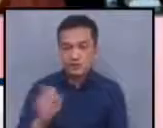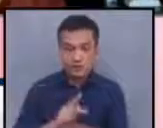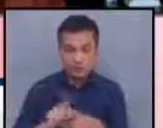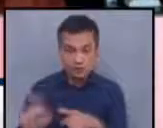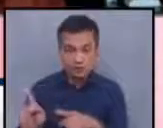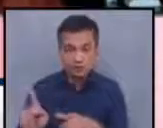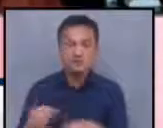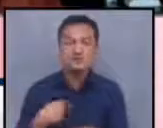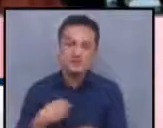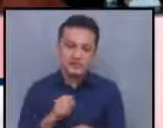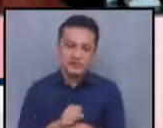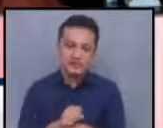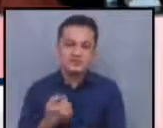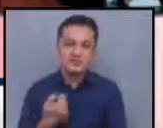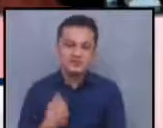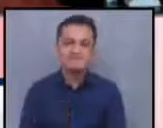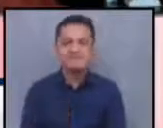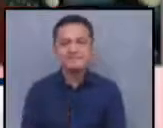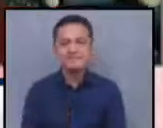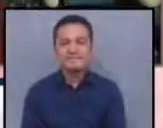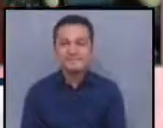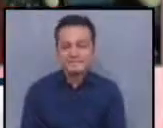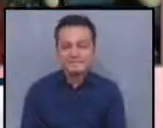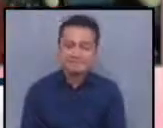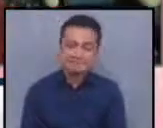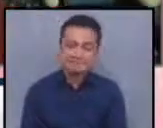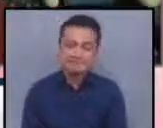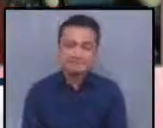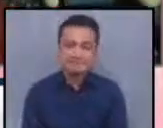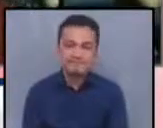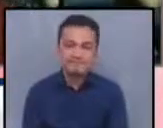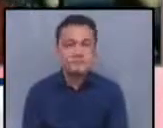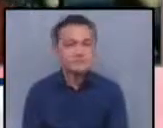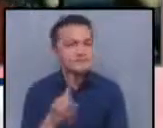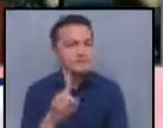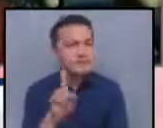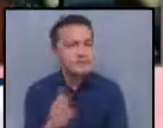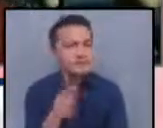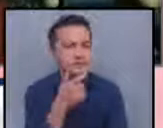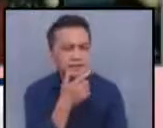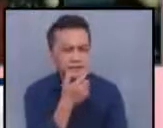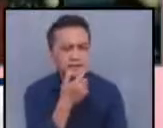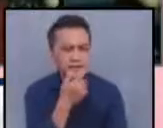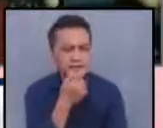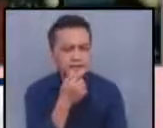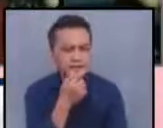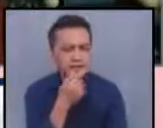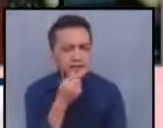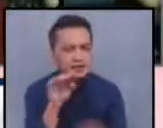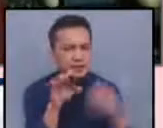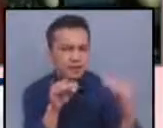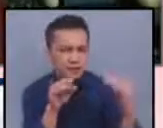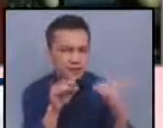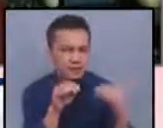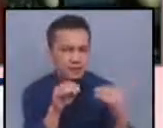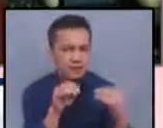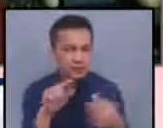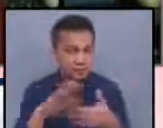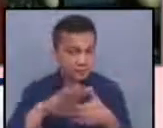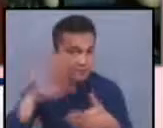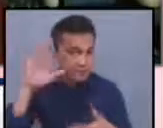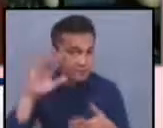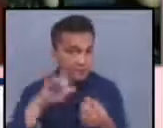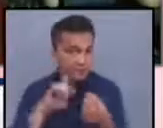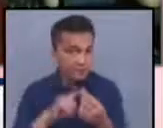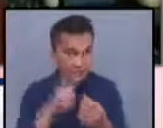ko. Oh, ito, Chef Hazel, may iba naman ako. Napag-usapan na rin sa ilang vlogs mo yung about sa pagiging single mom